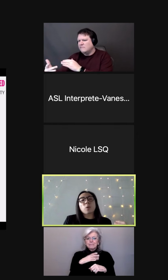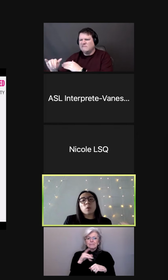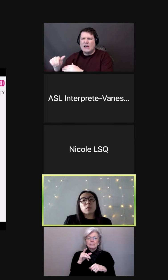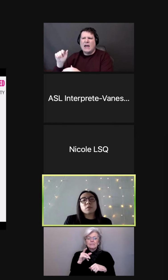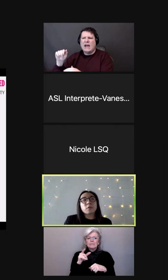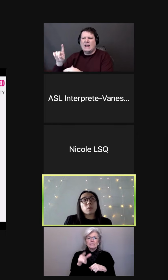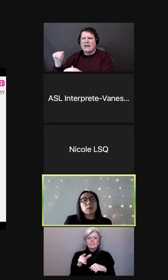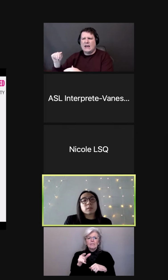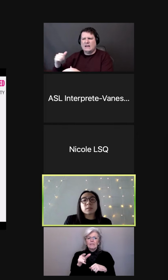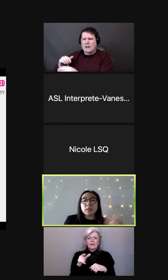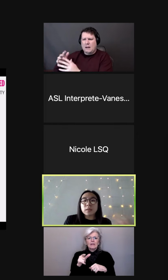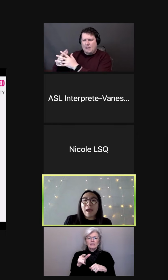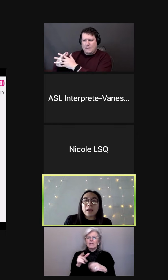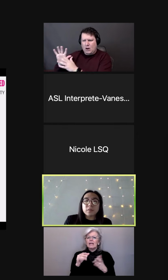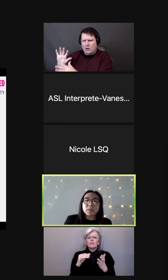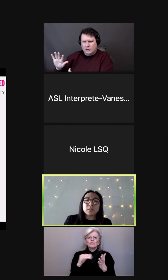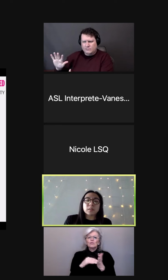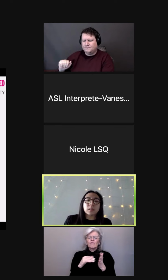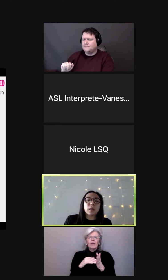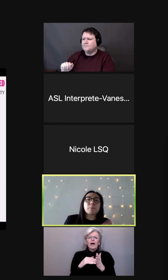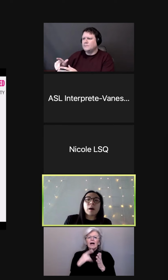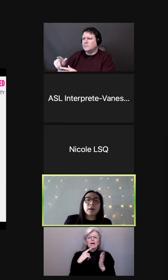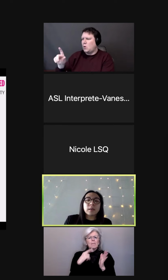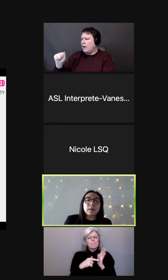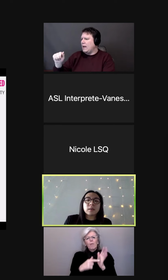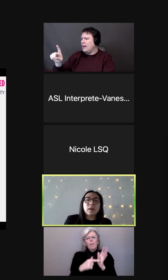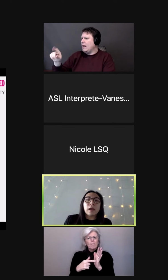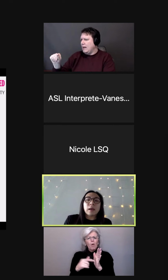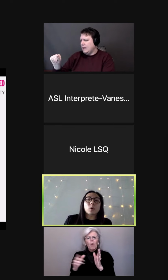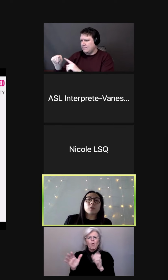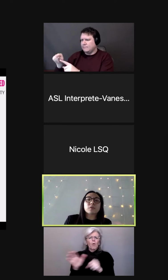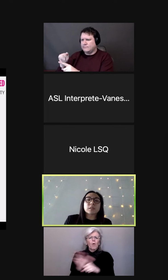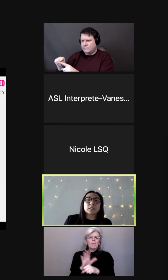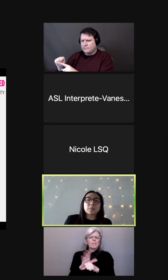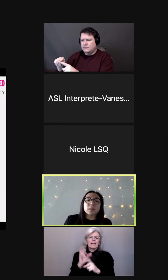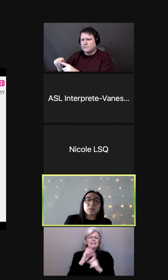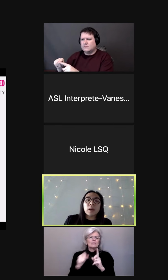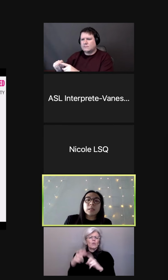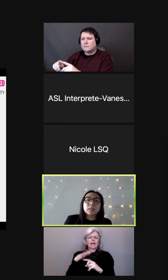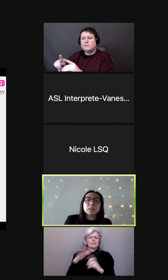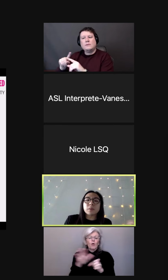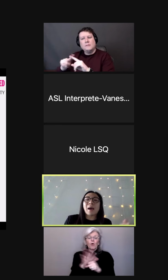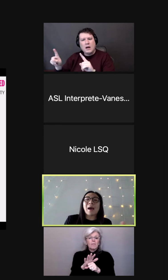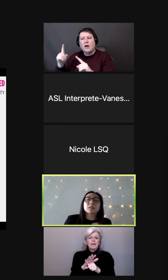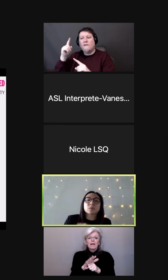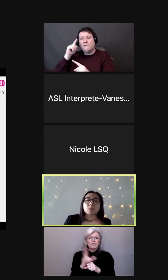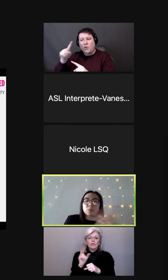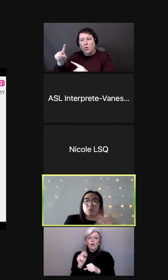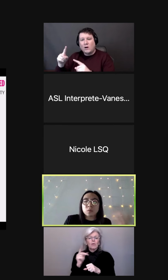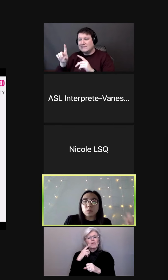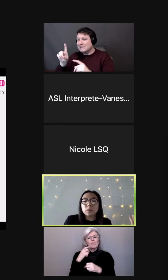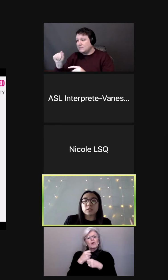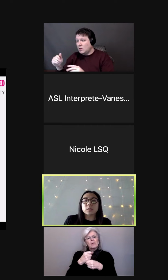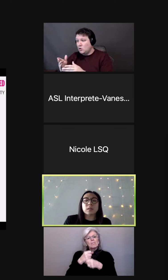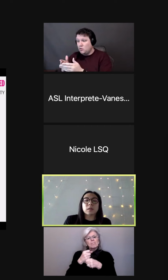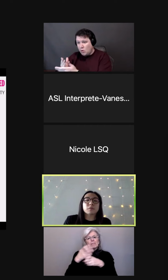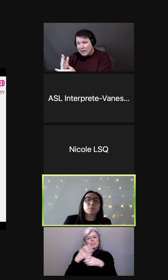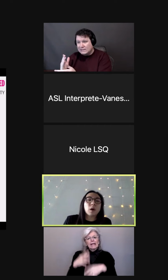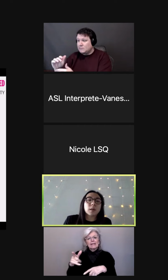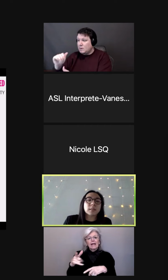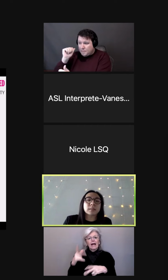ne brosse pas un tableau complet de la situation. Donc, pour que les militants puissent